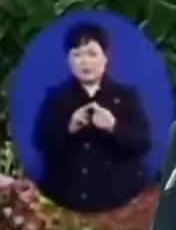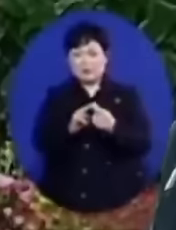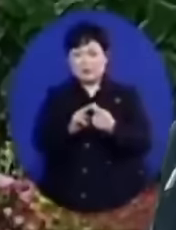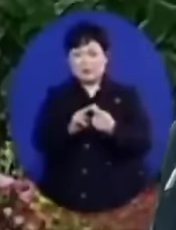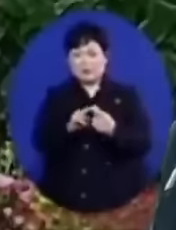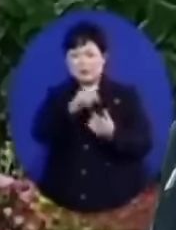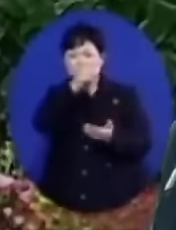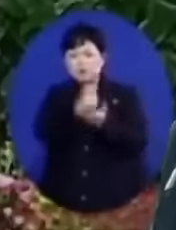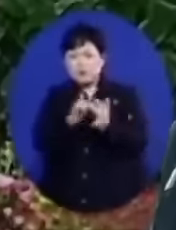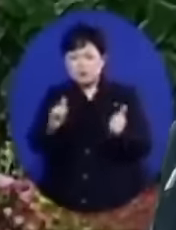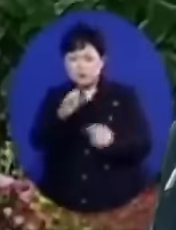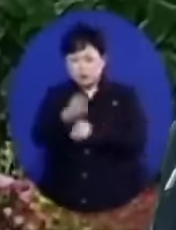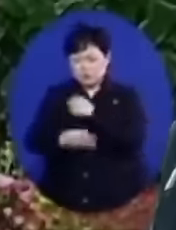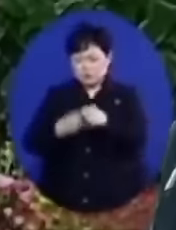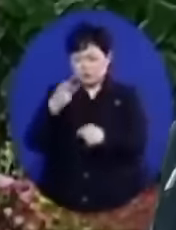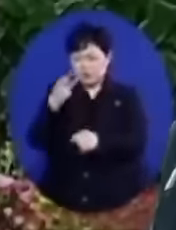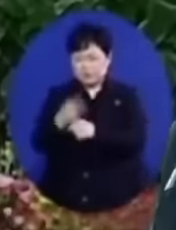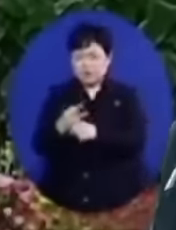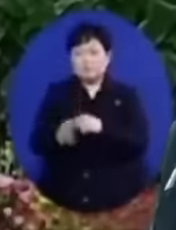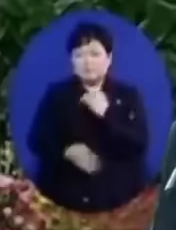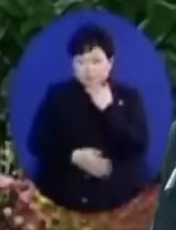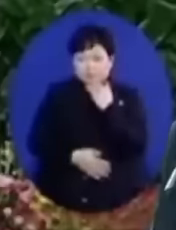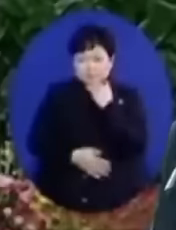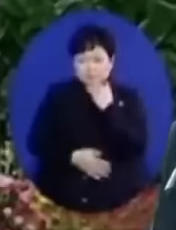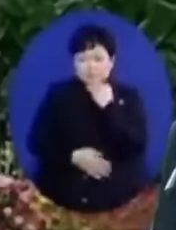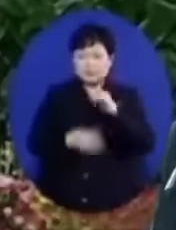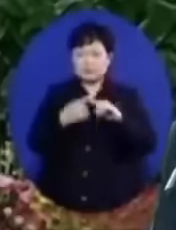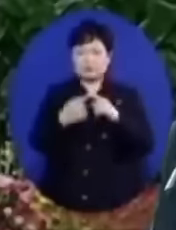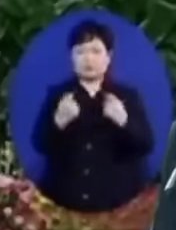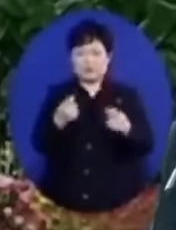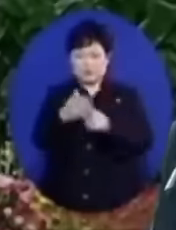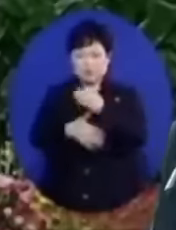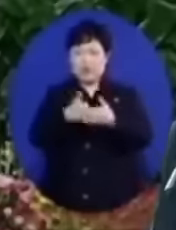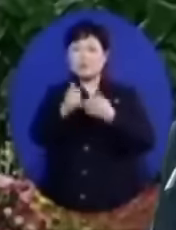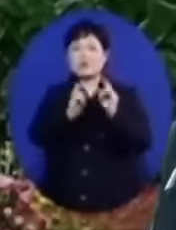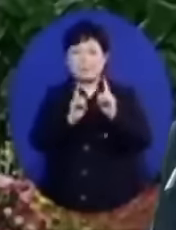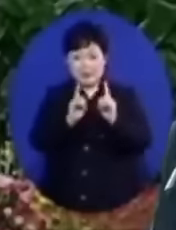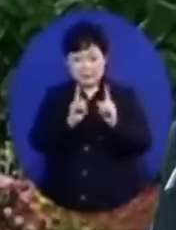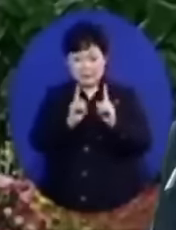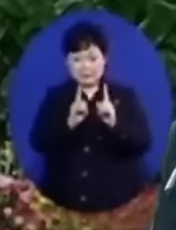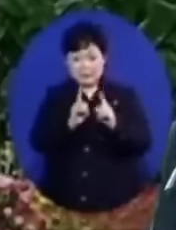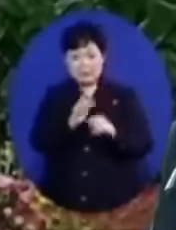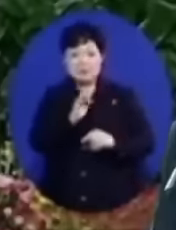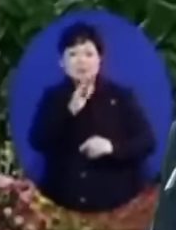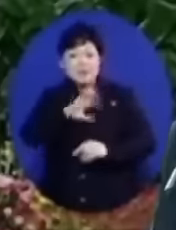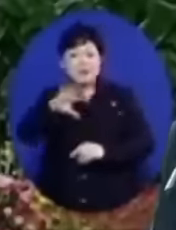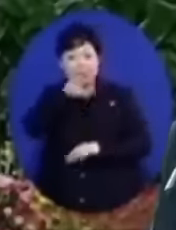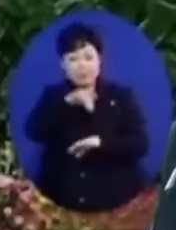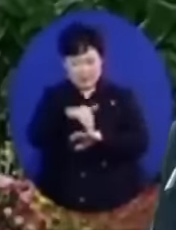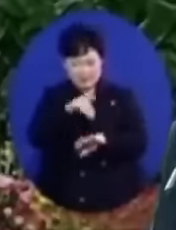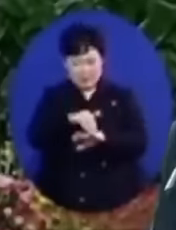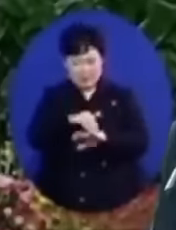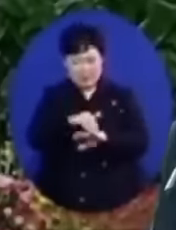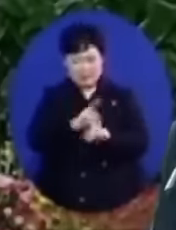죄수로 13년 동안 기다리게 한 것입니다. 그 하나님의 말씀이 그를 연단했다고 말한 것입니다.